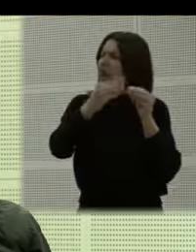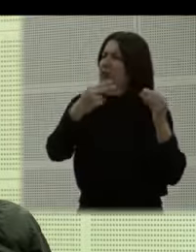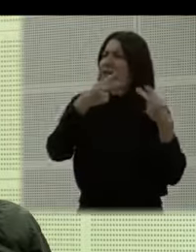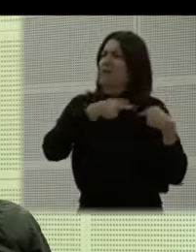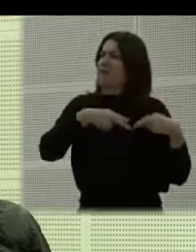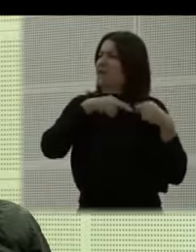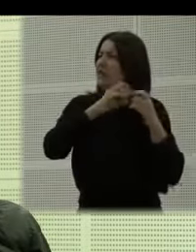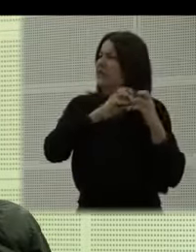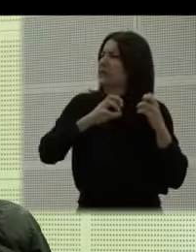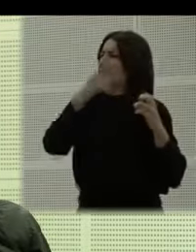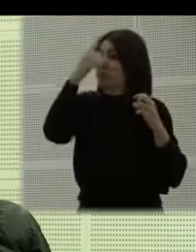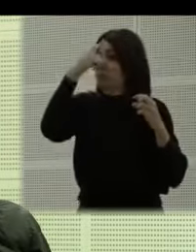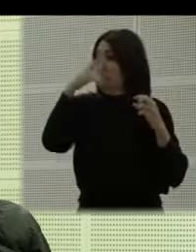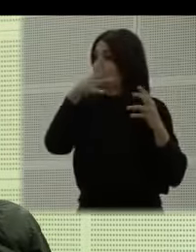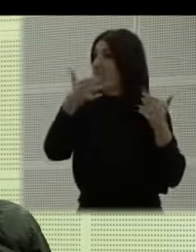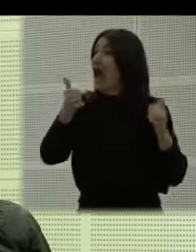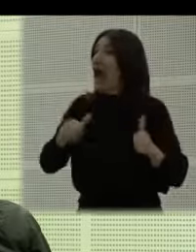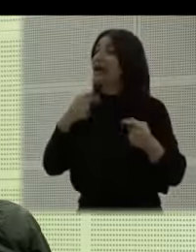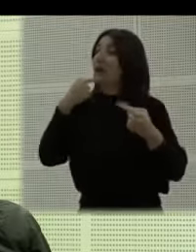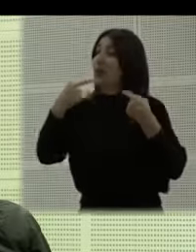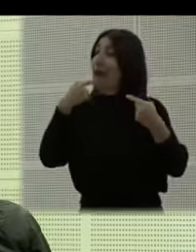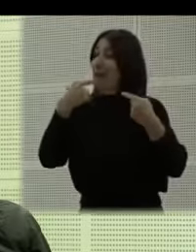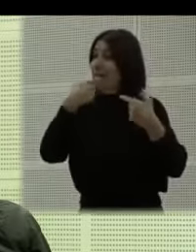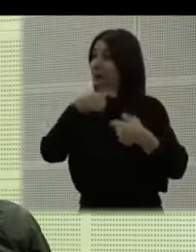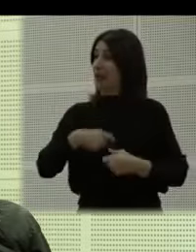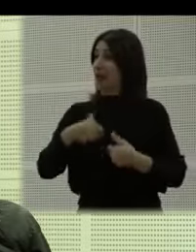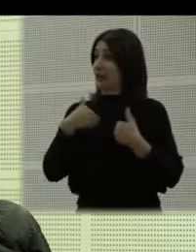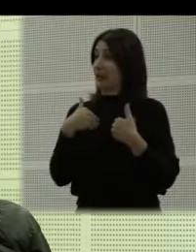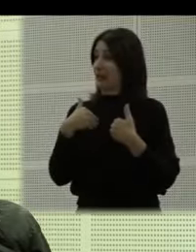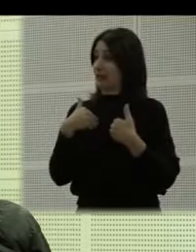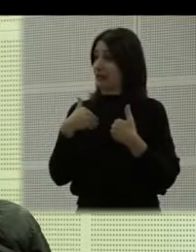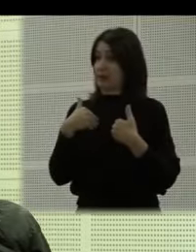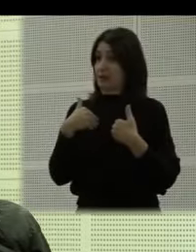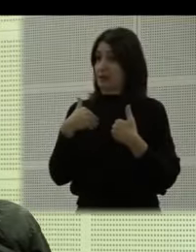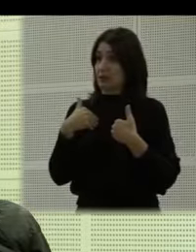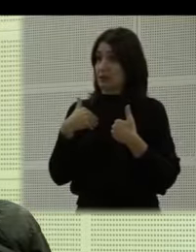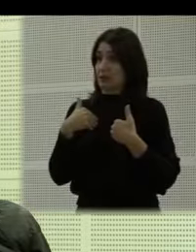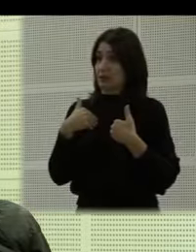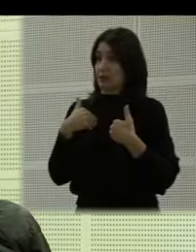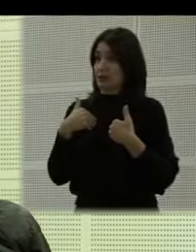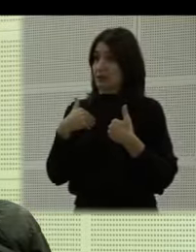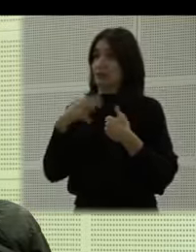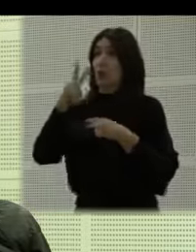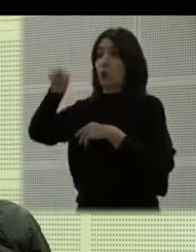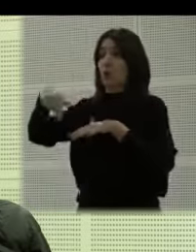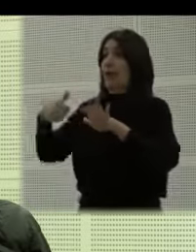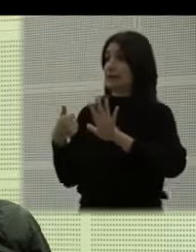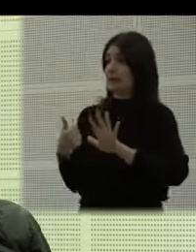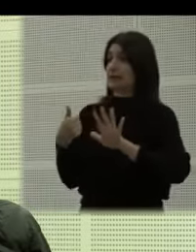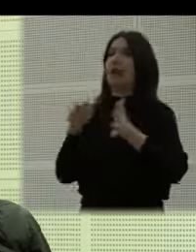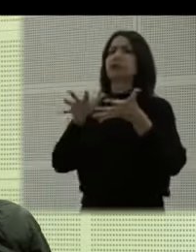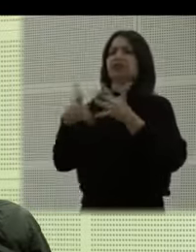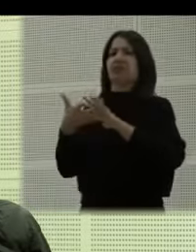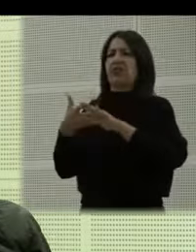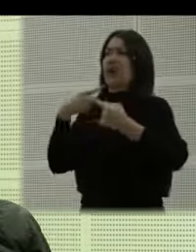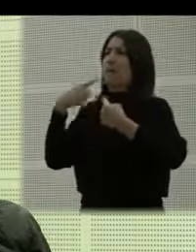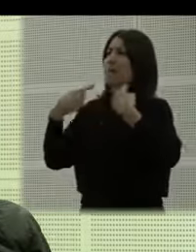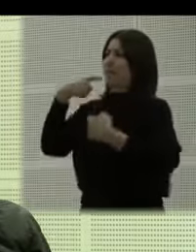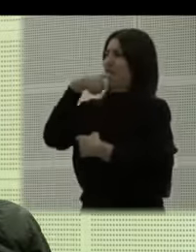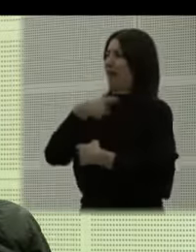so quanti di voi sanno, ho fatto anche la parlamentare nel 2006. Sono diventata parlamentare e sono